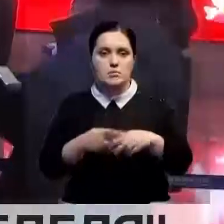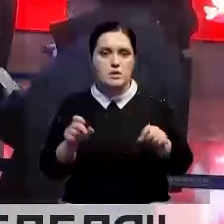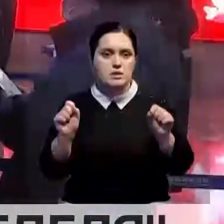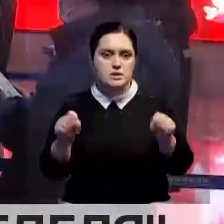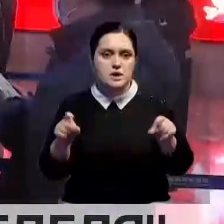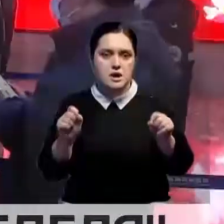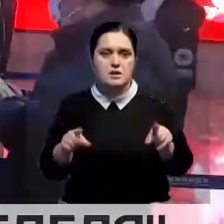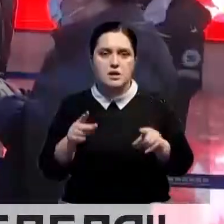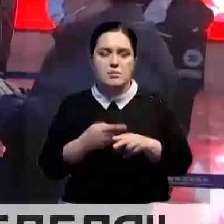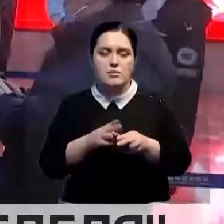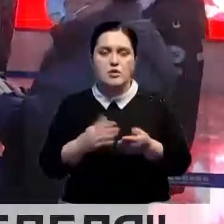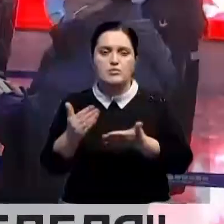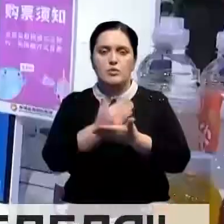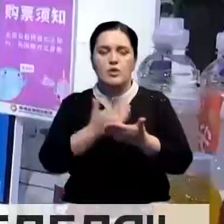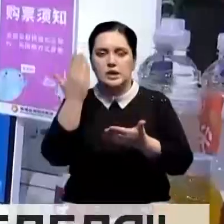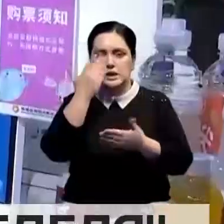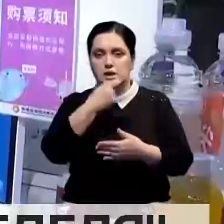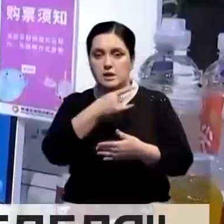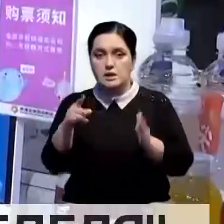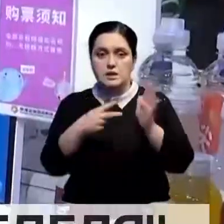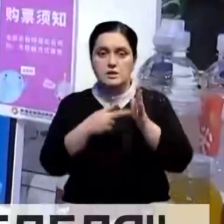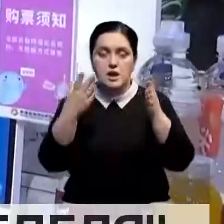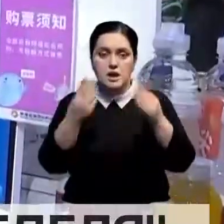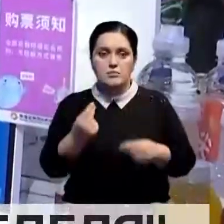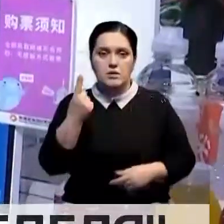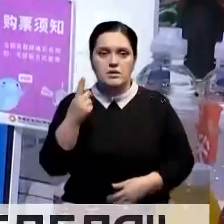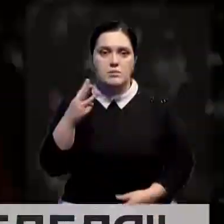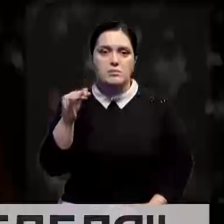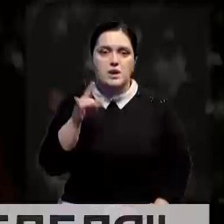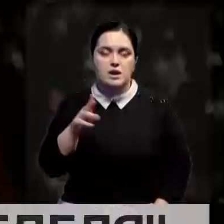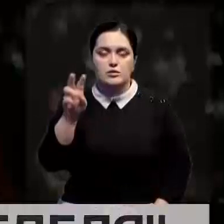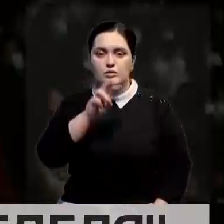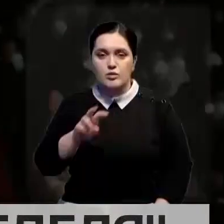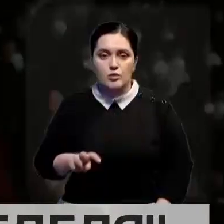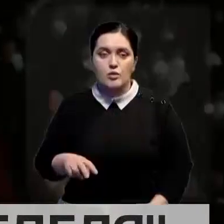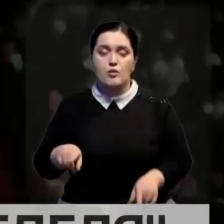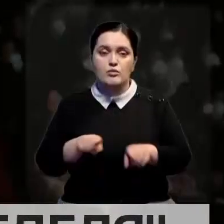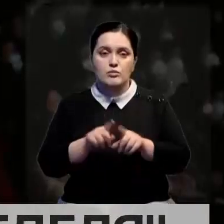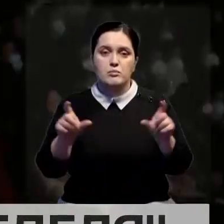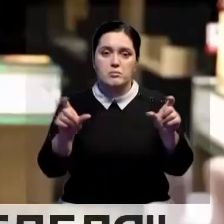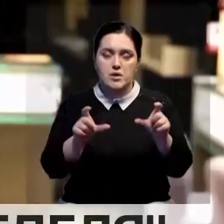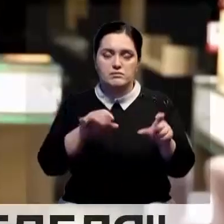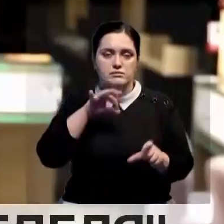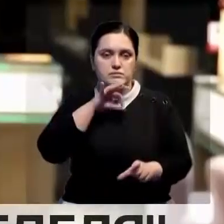золотым. Сборы в кинотеатрах всего за 7 дней приблизились к миллиарду долларов. Не остались в обиде и магазины.